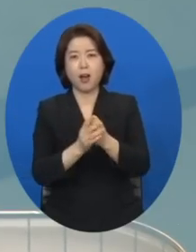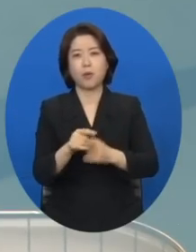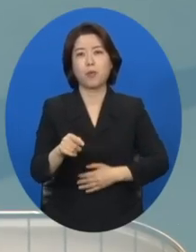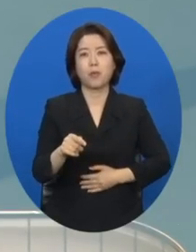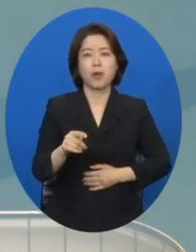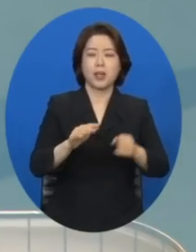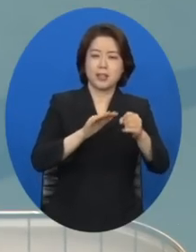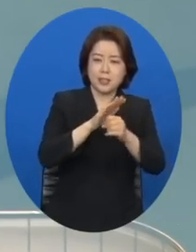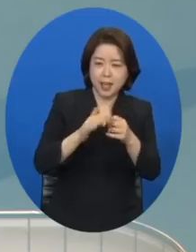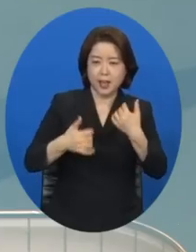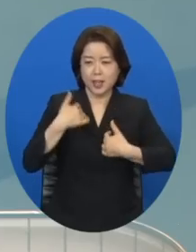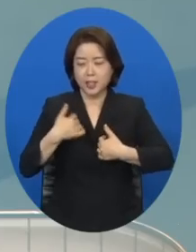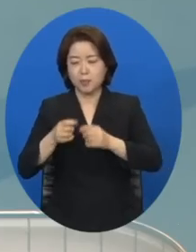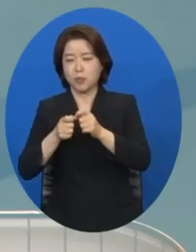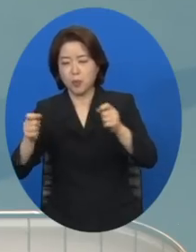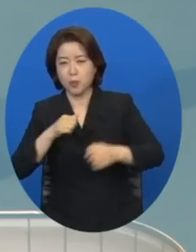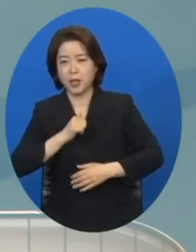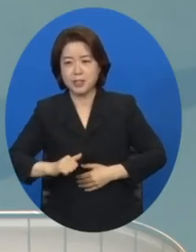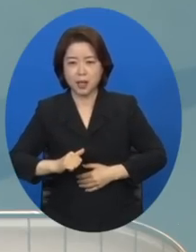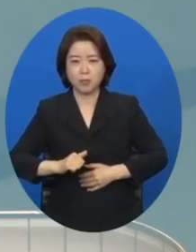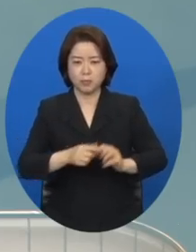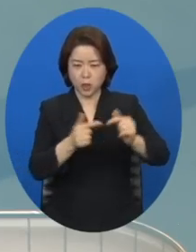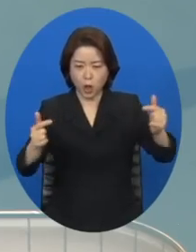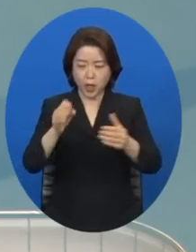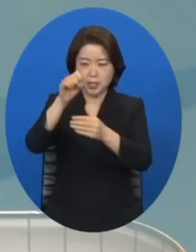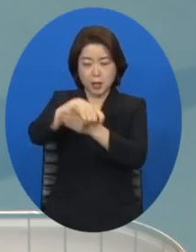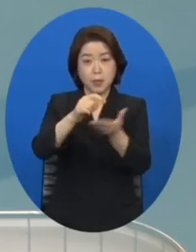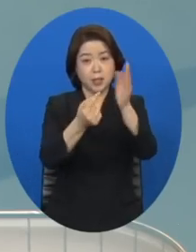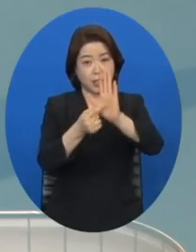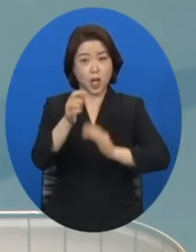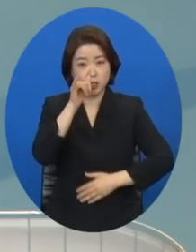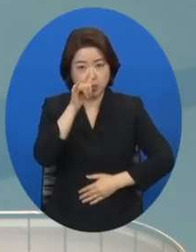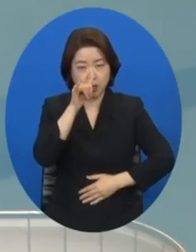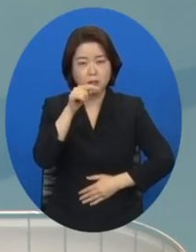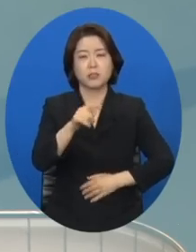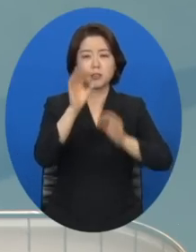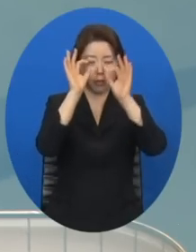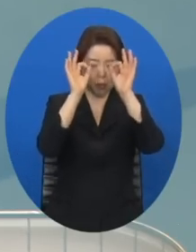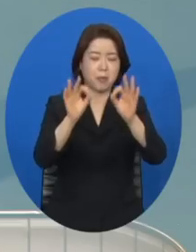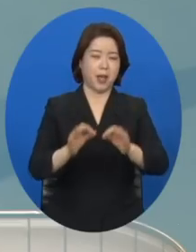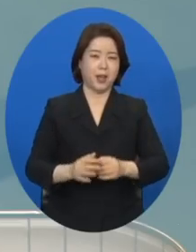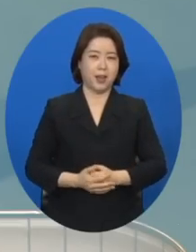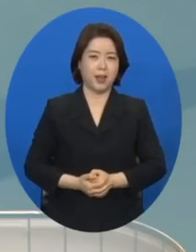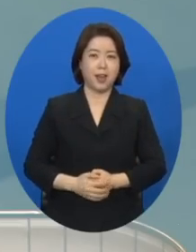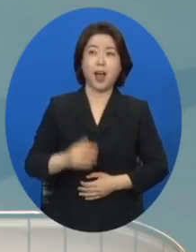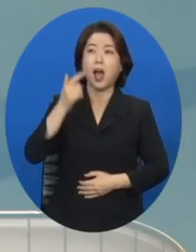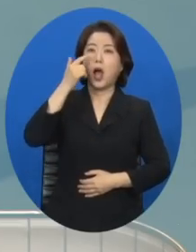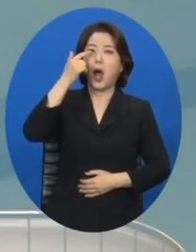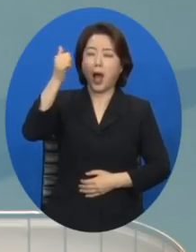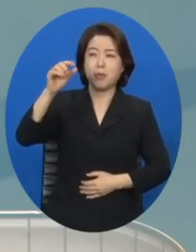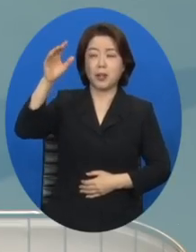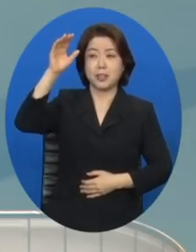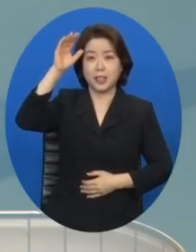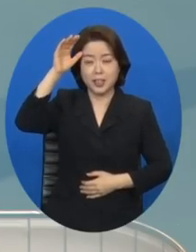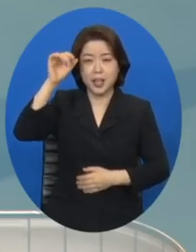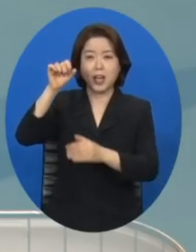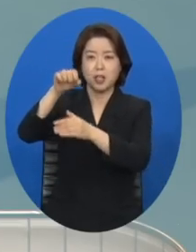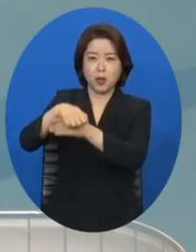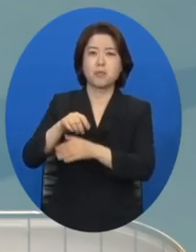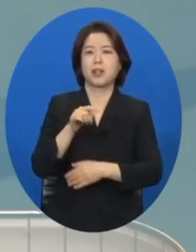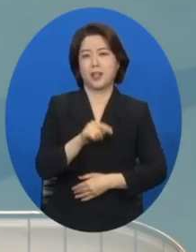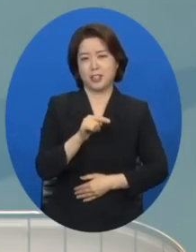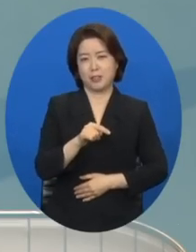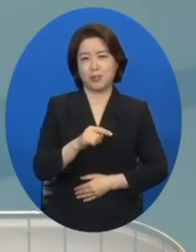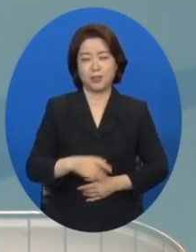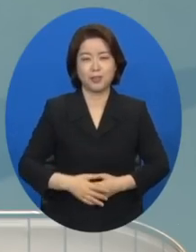참가이 열매들이 나타나느냐 그것을 보라는 것입니다 아버지께서 기대하시는 열매가 바로 그거라는